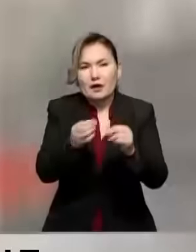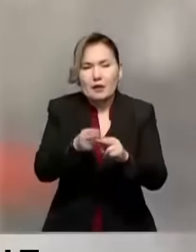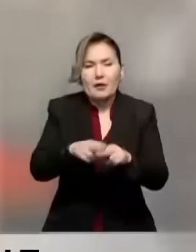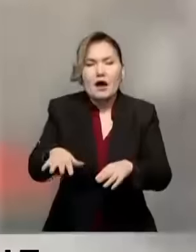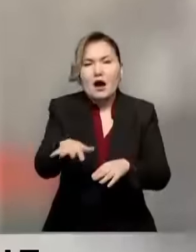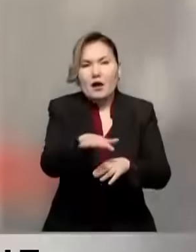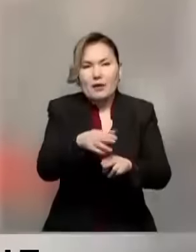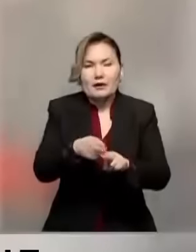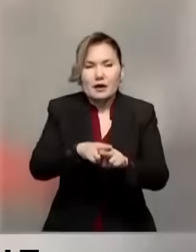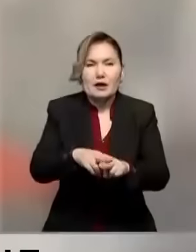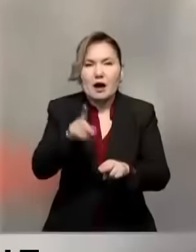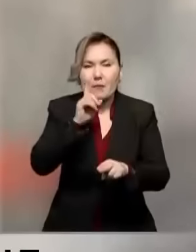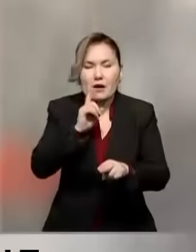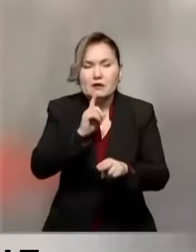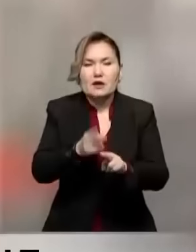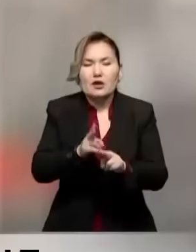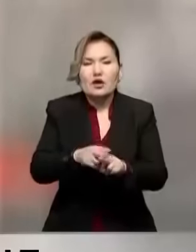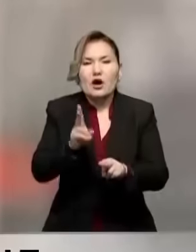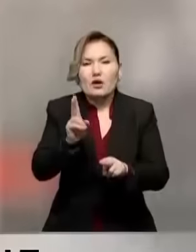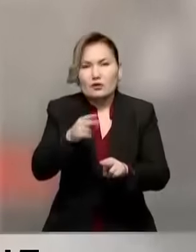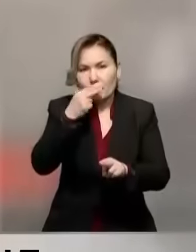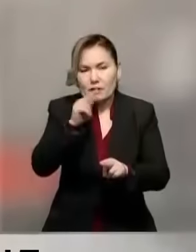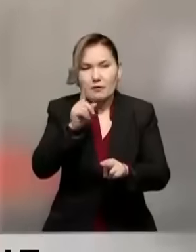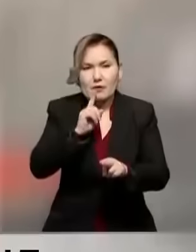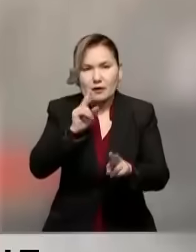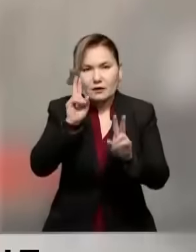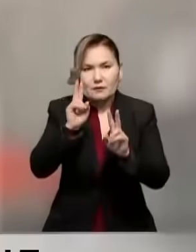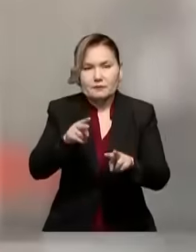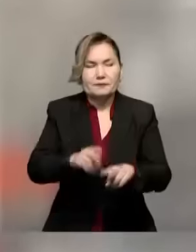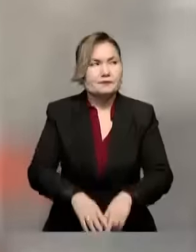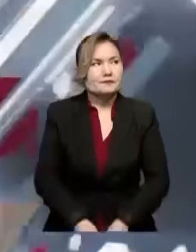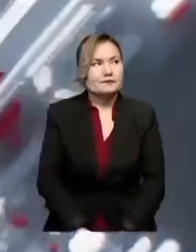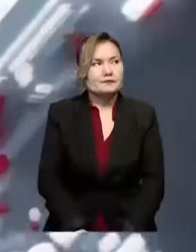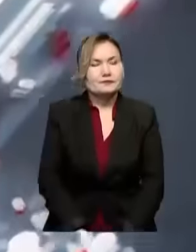аумақ қоршауға алынған. Әзірге басқа ақпарат жоқ.